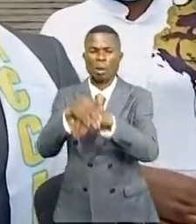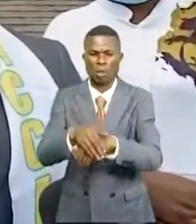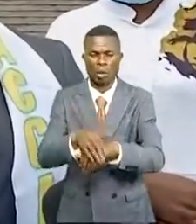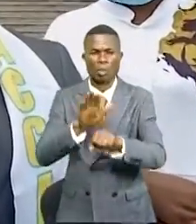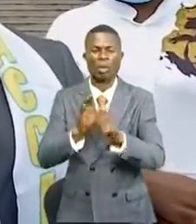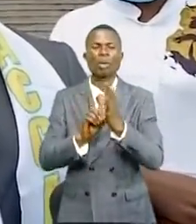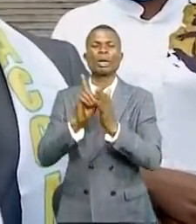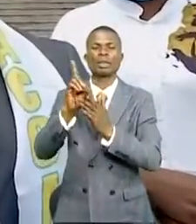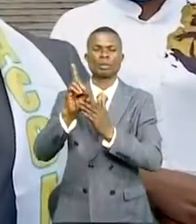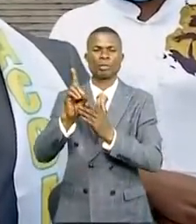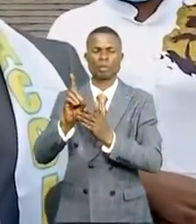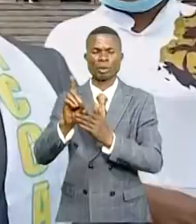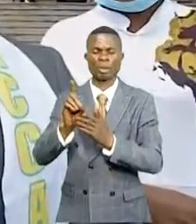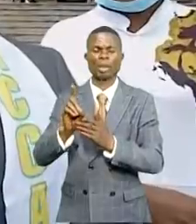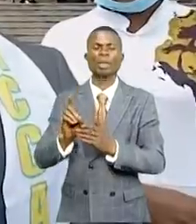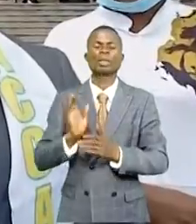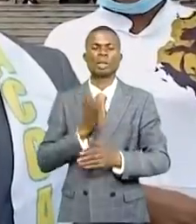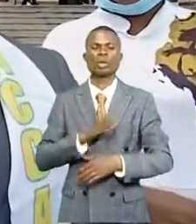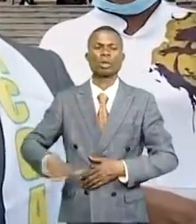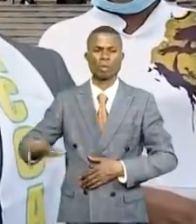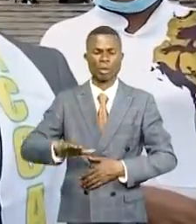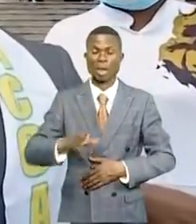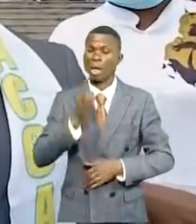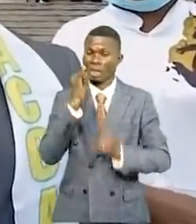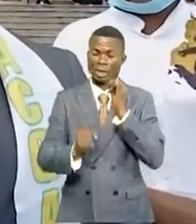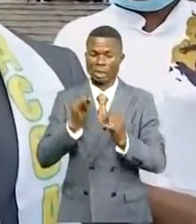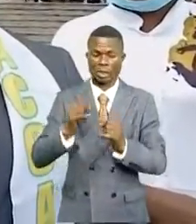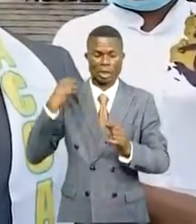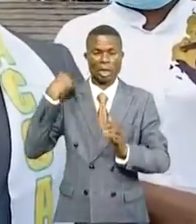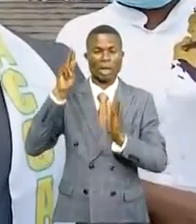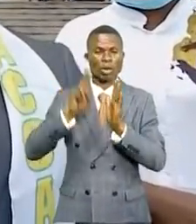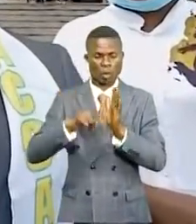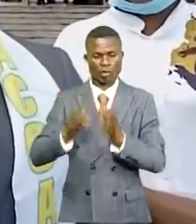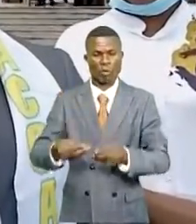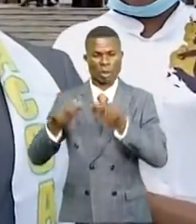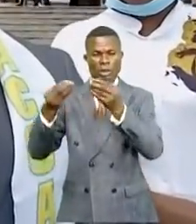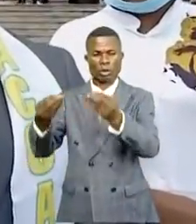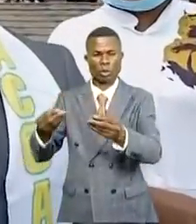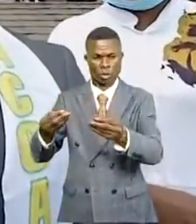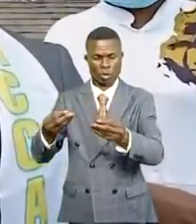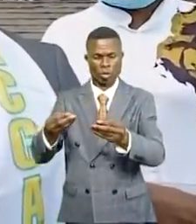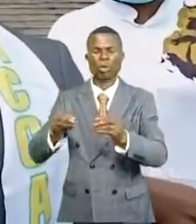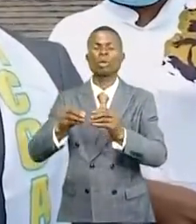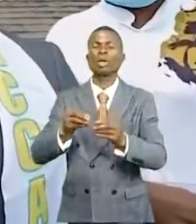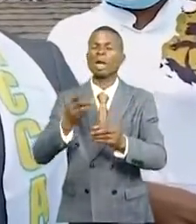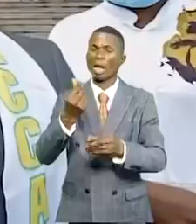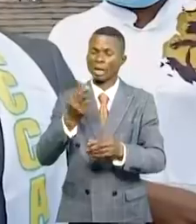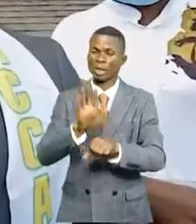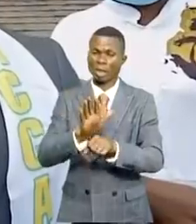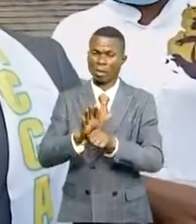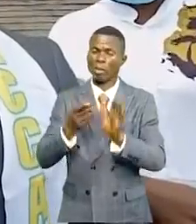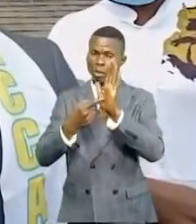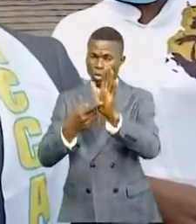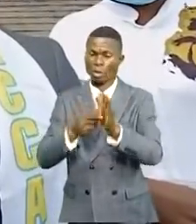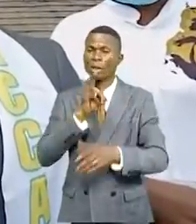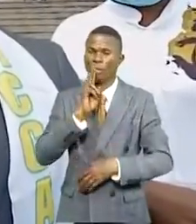même à la vie nationale. Si le gouvernement mettait à profit ce que nous venons de démontrer, nous